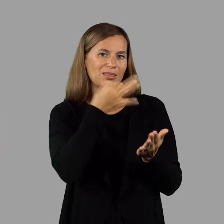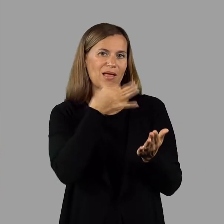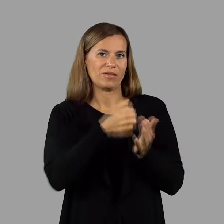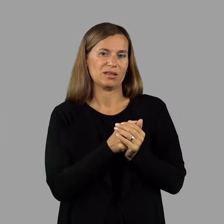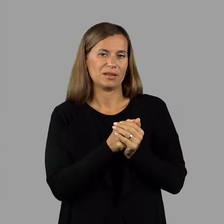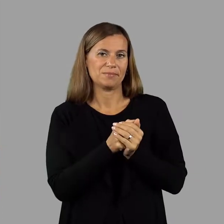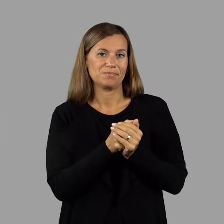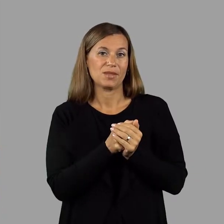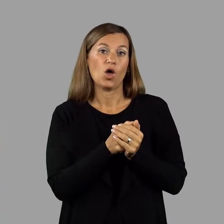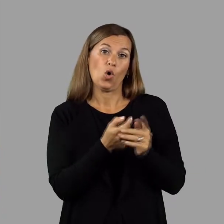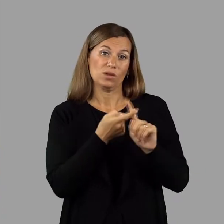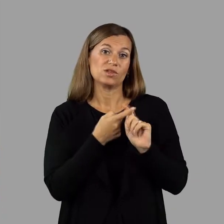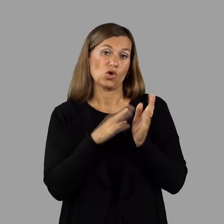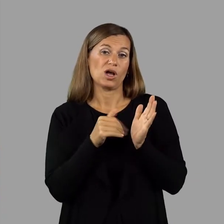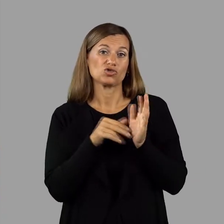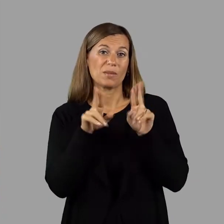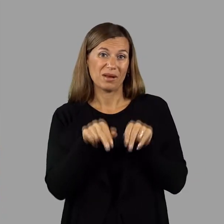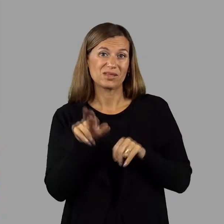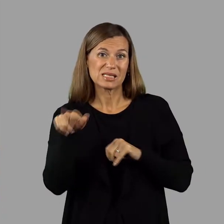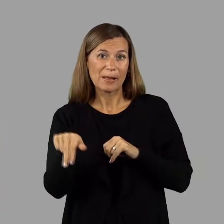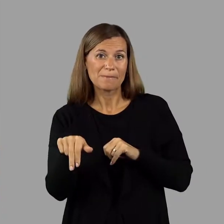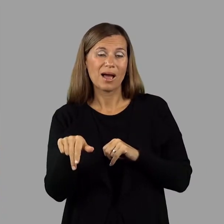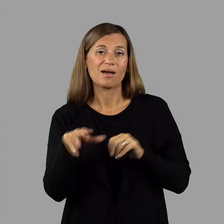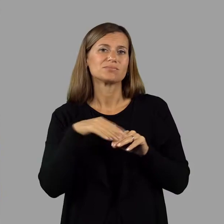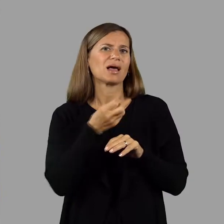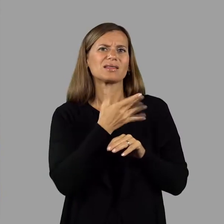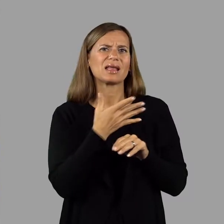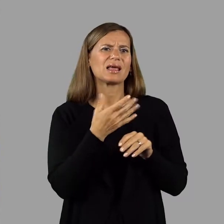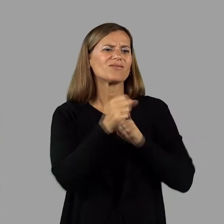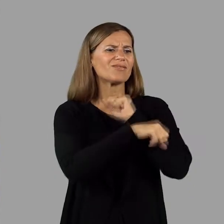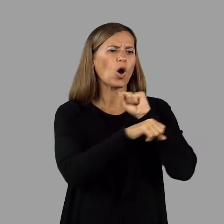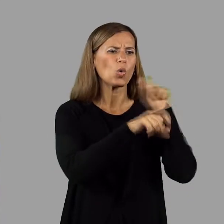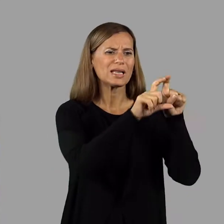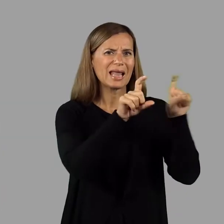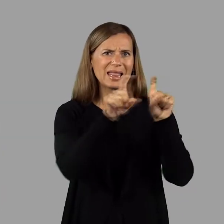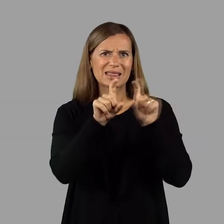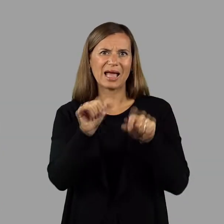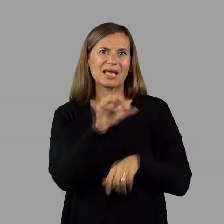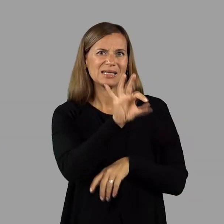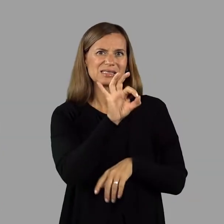Glede na to, kakšne pravice ima, torej na katerih fakultetah je izbral predmete,